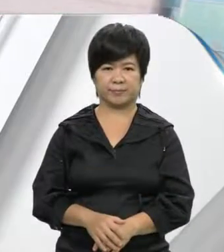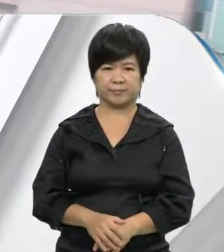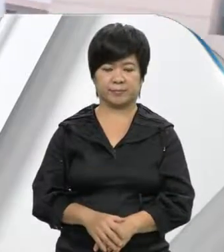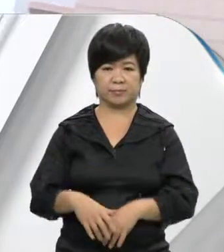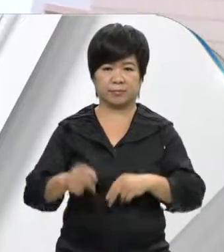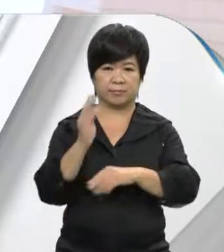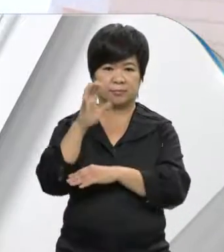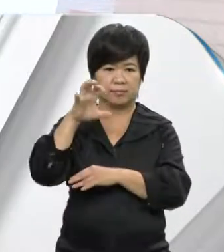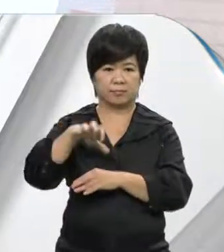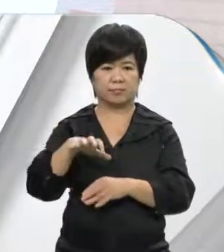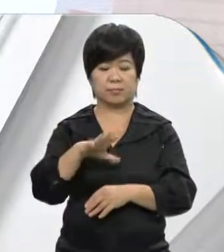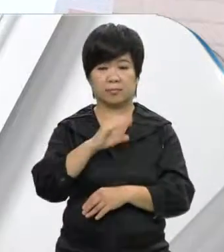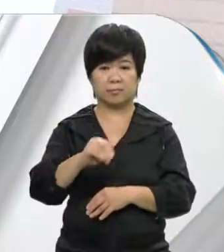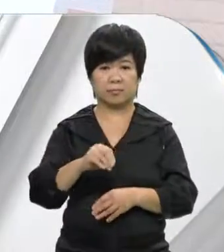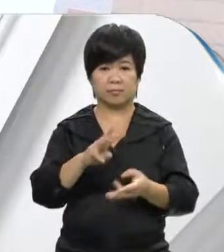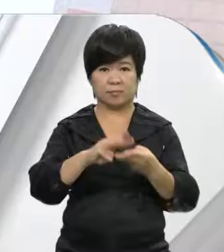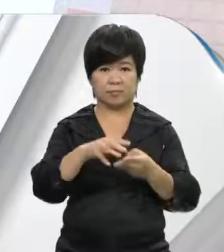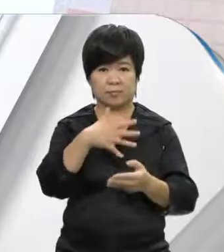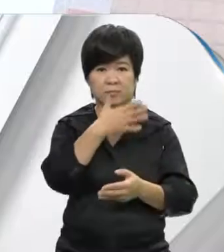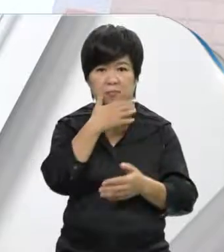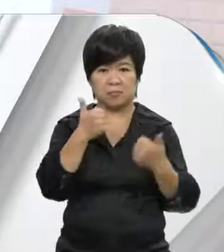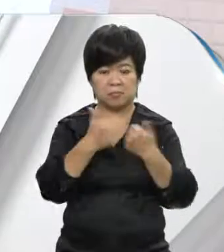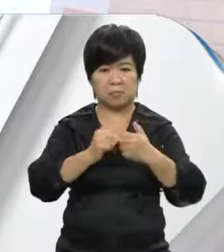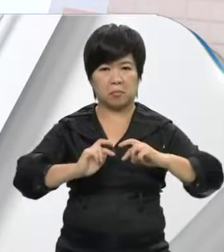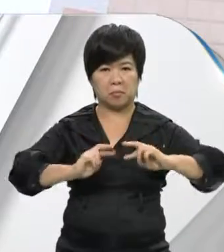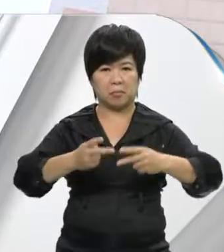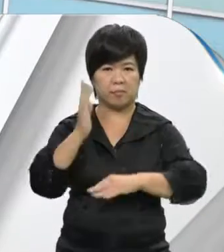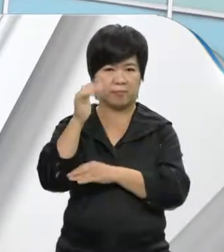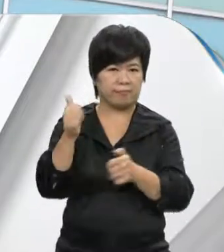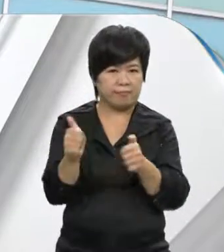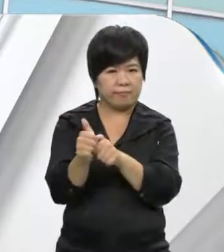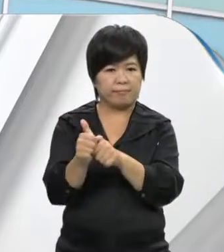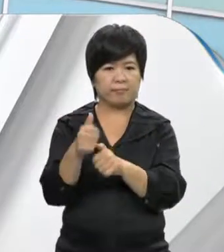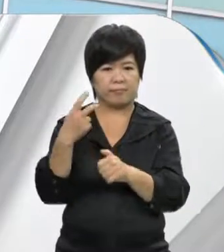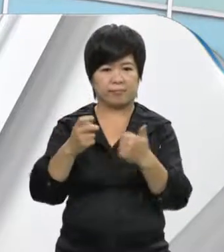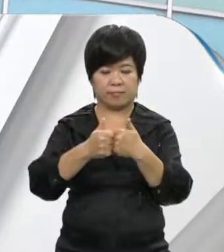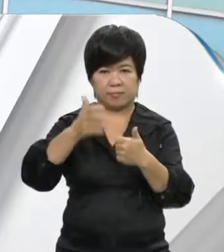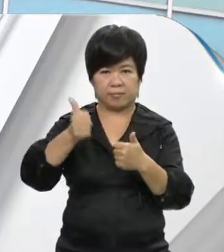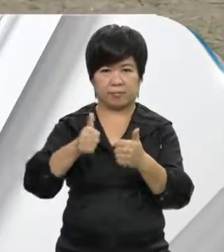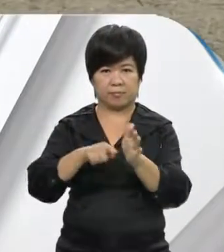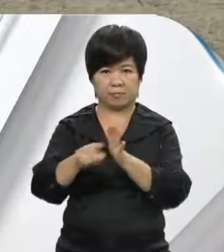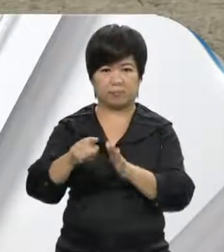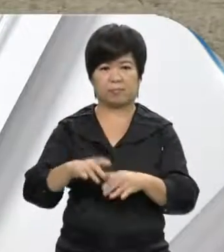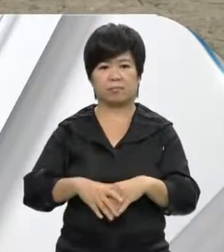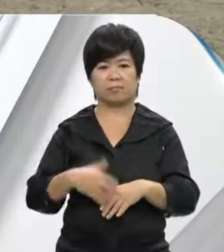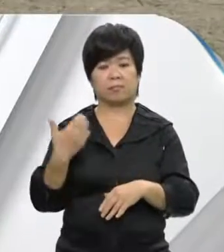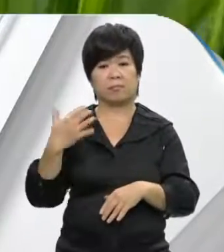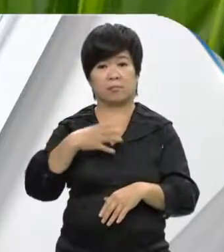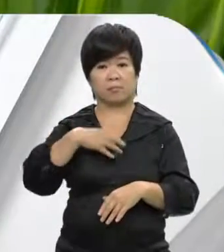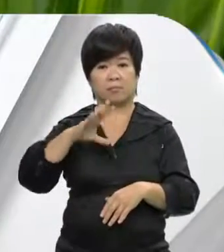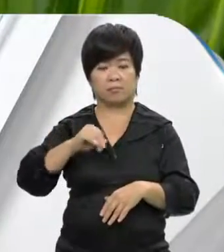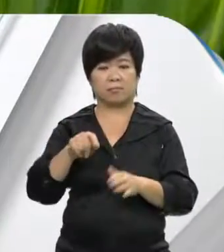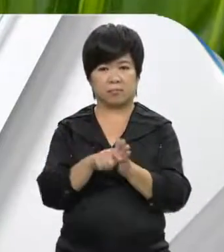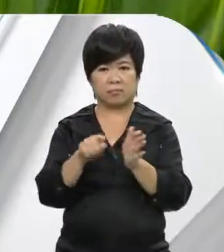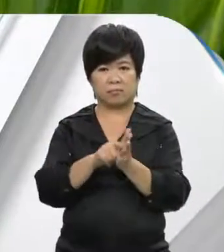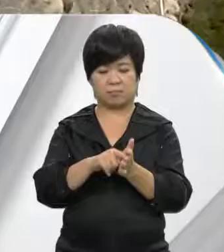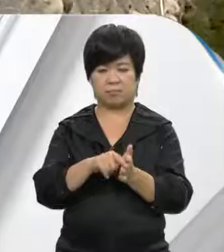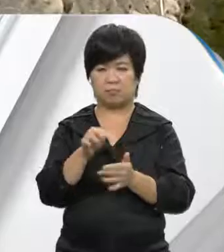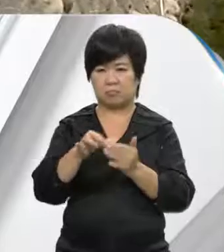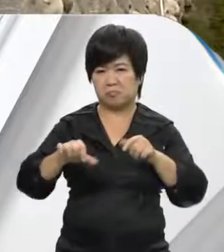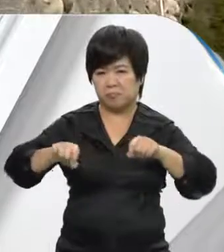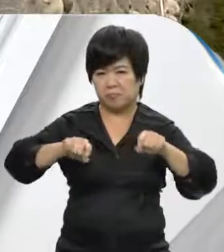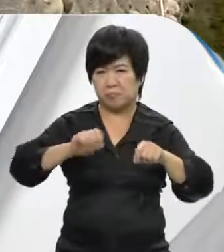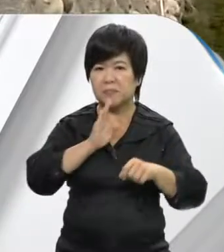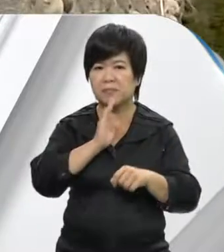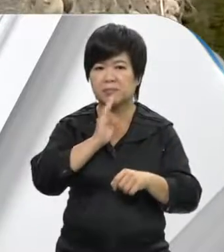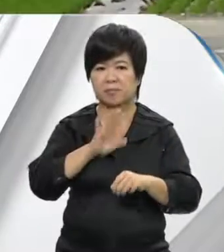行政院讲，会同农田水利费改做公务机构。韩国费总出现是陈水扁政府时期推动的政策。一下